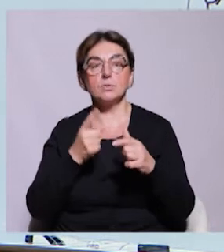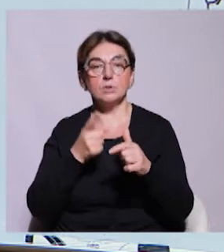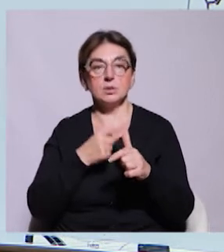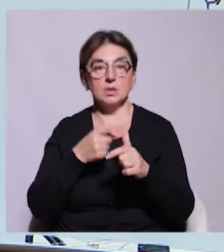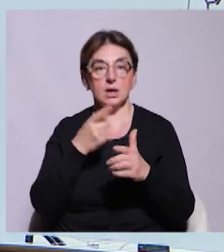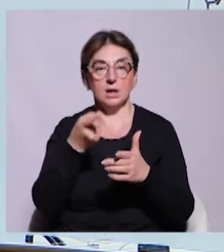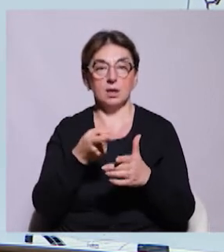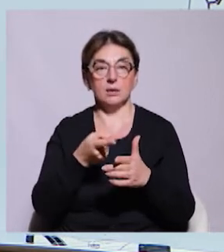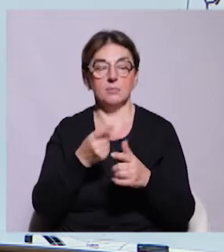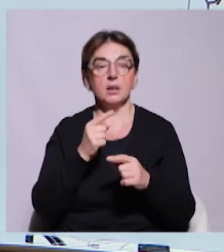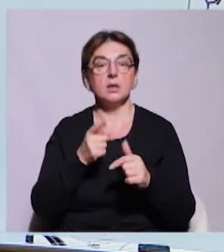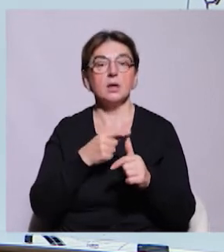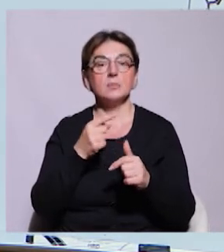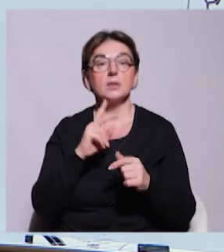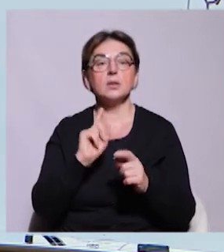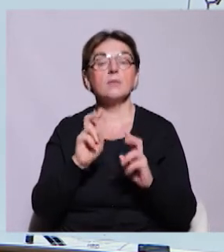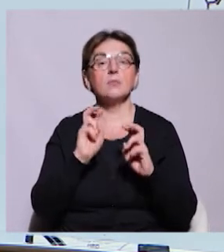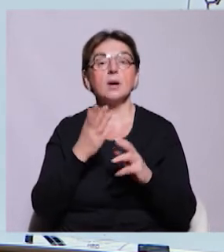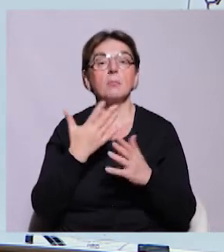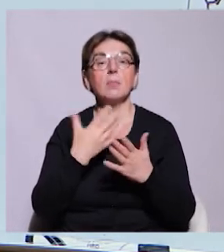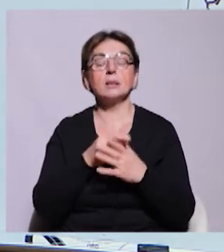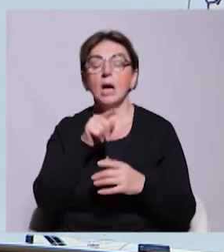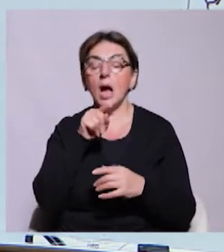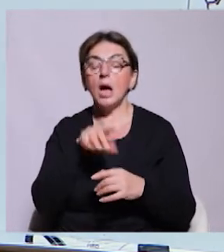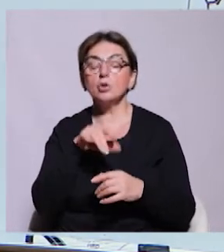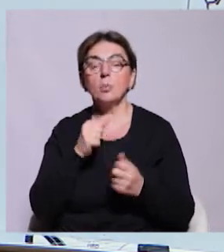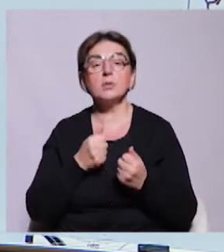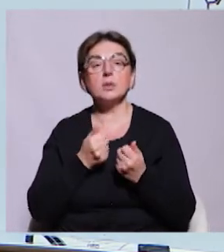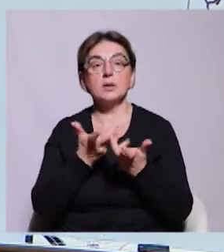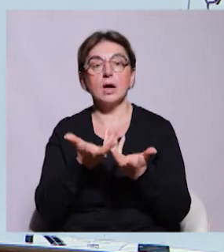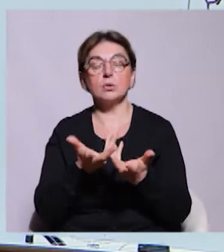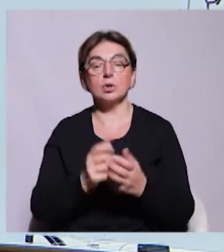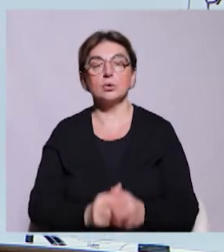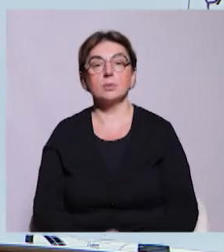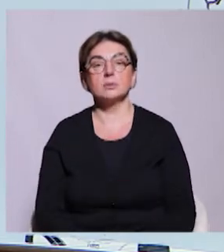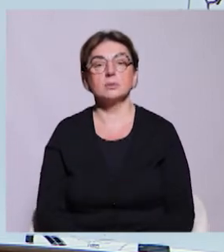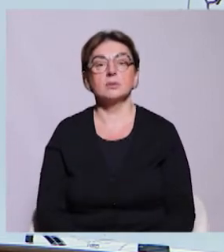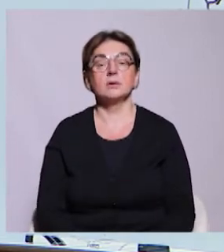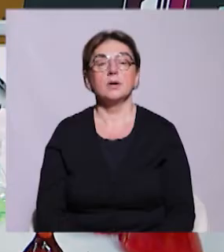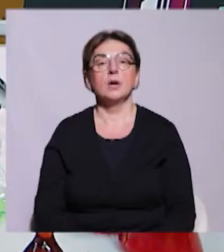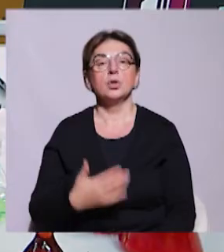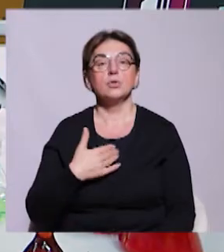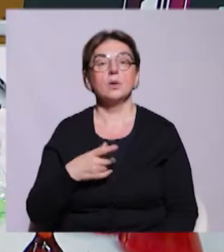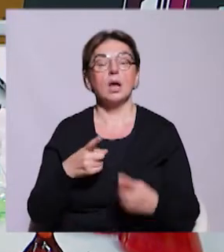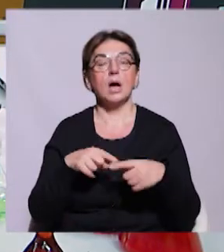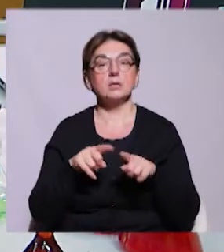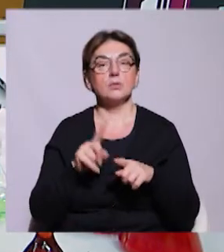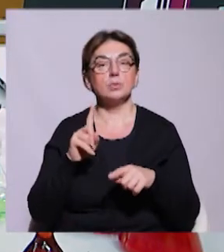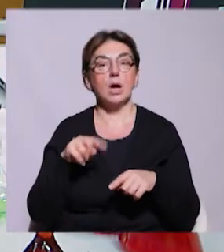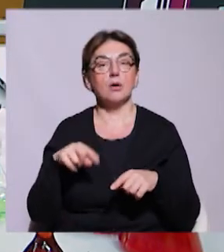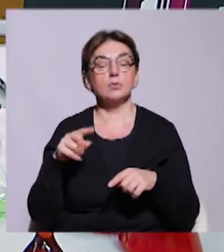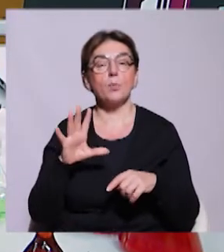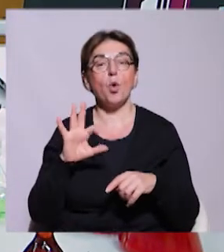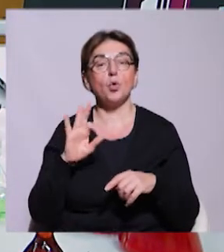ბერძნული დასახელება, ანუ და ეს დასახელება მიუთითებს მათი ატომების რაოდენობას. ჩვენ ასევე